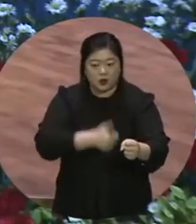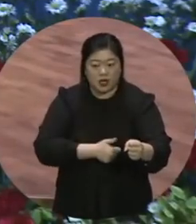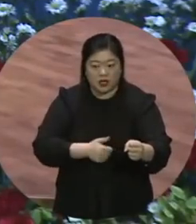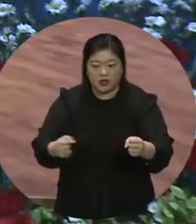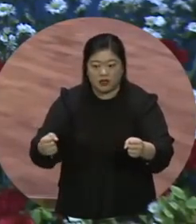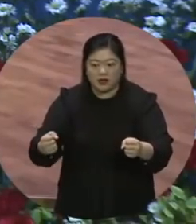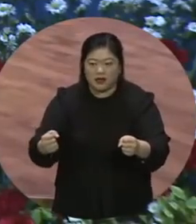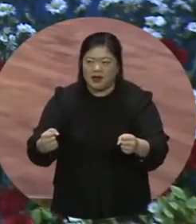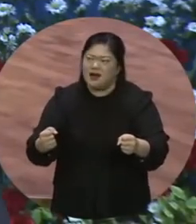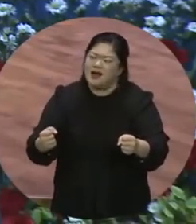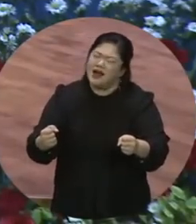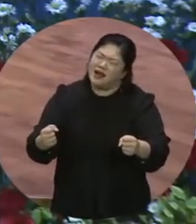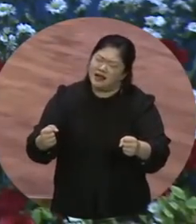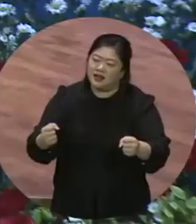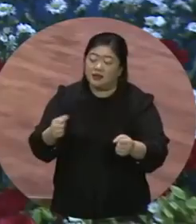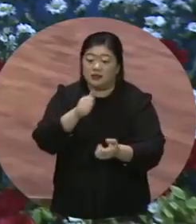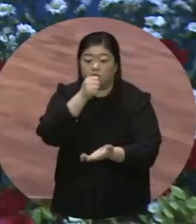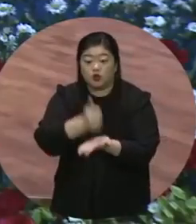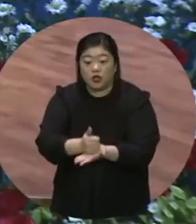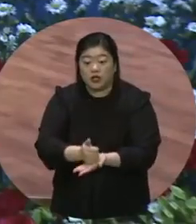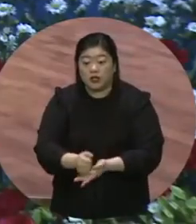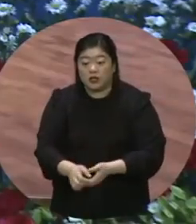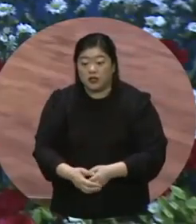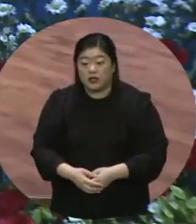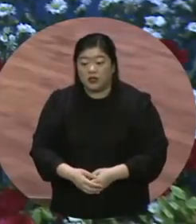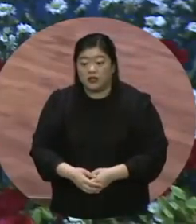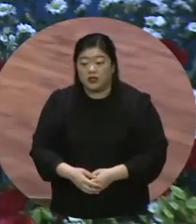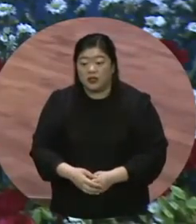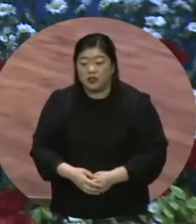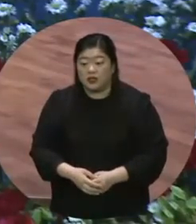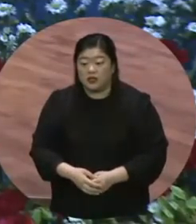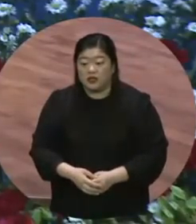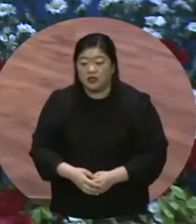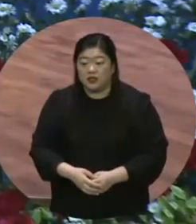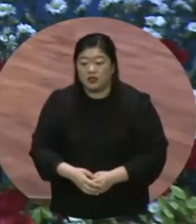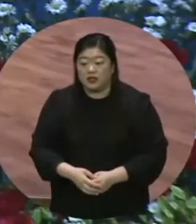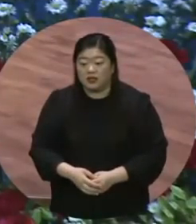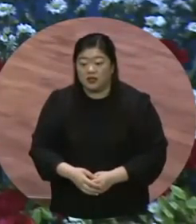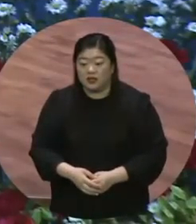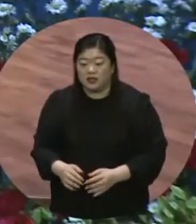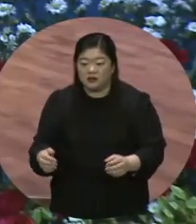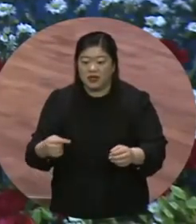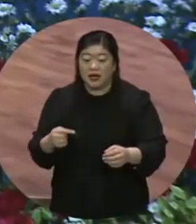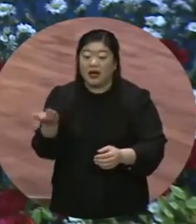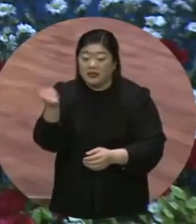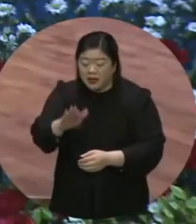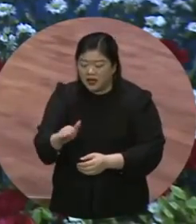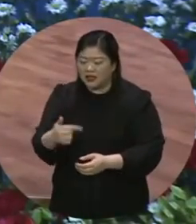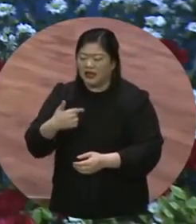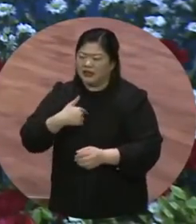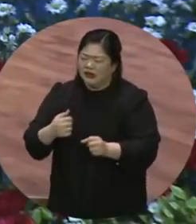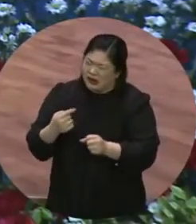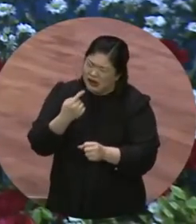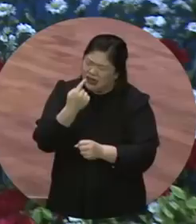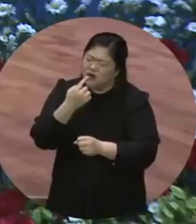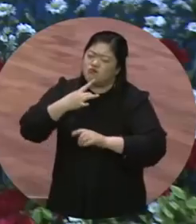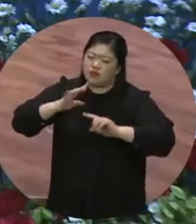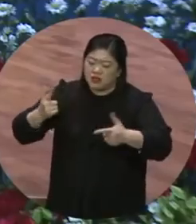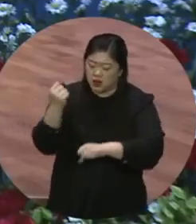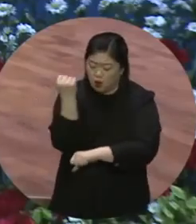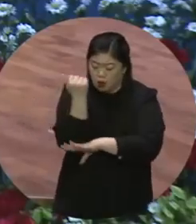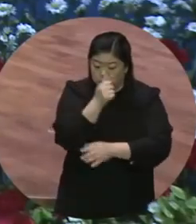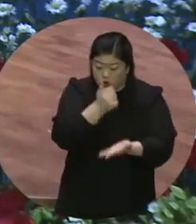여러분, 원죄, 자범죄. 이것 때문에 우리는 지옥 가요. 자, 이런 영적